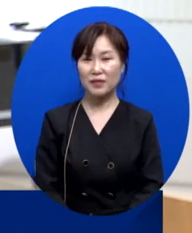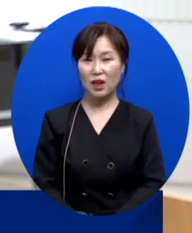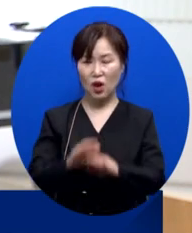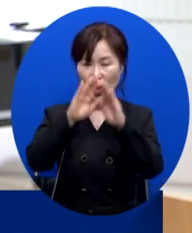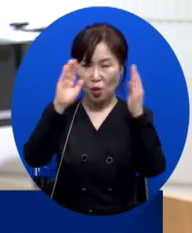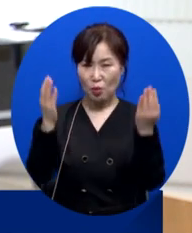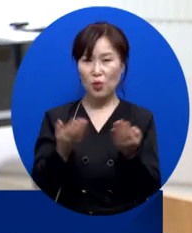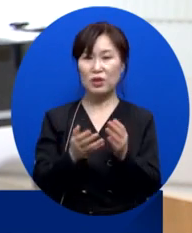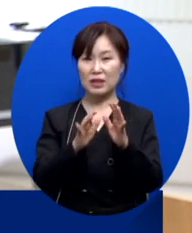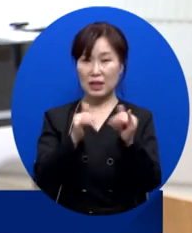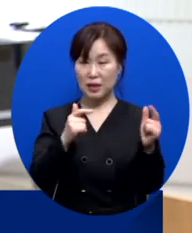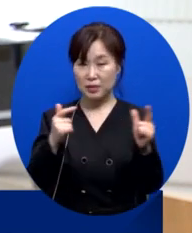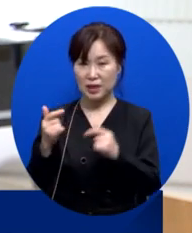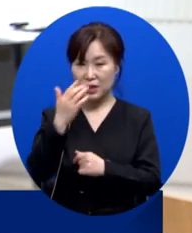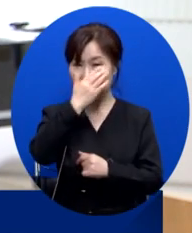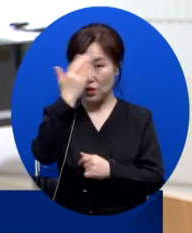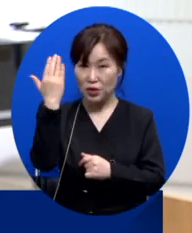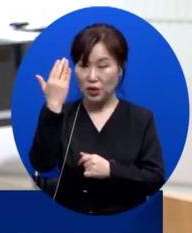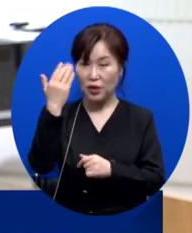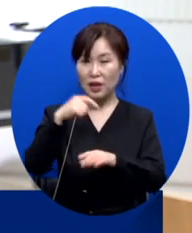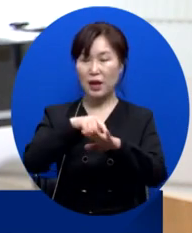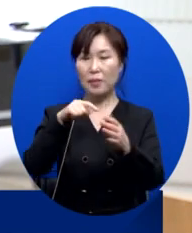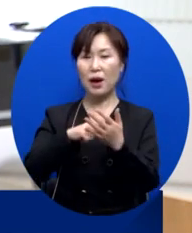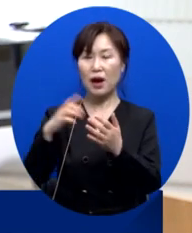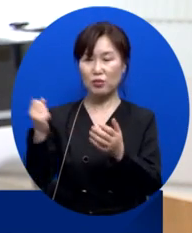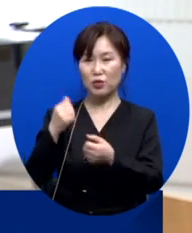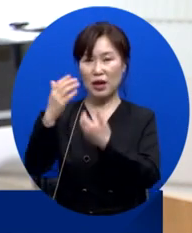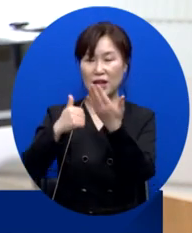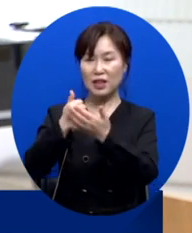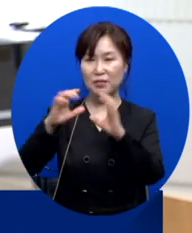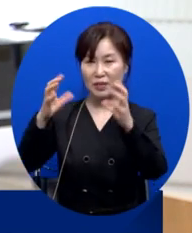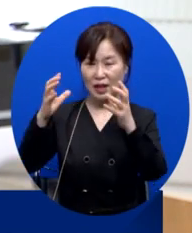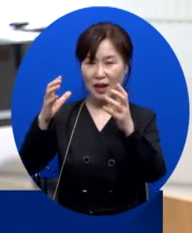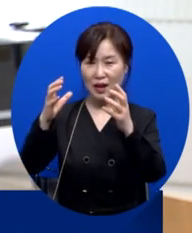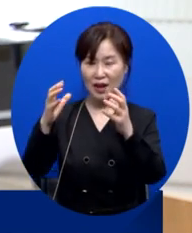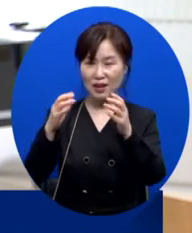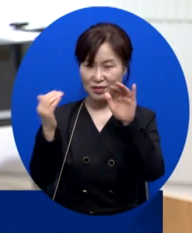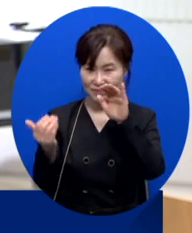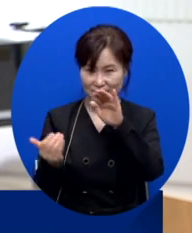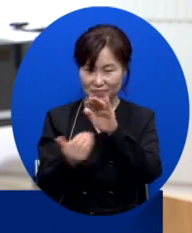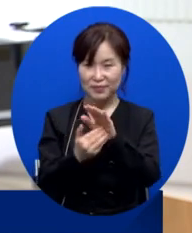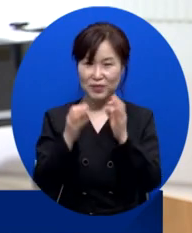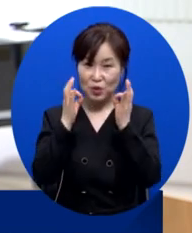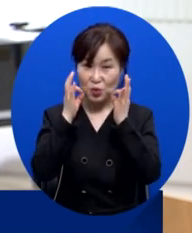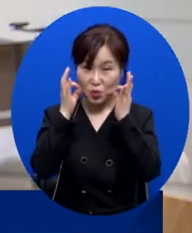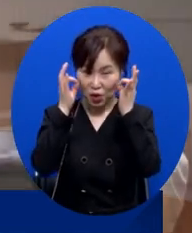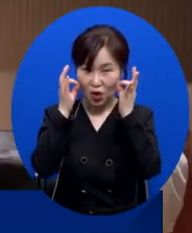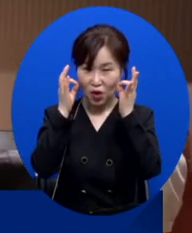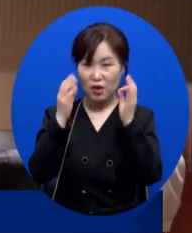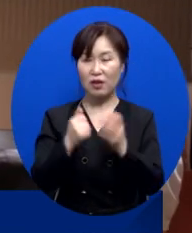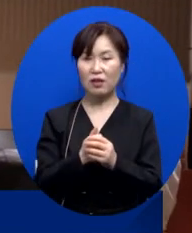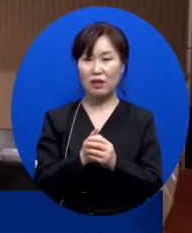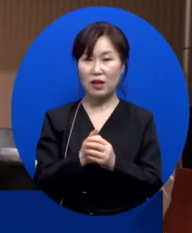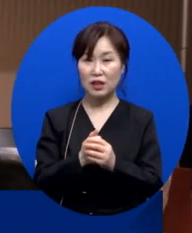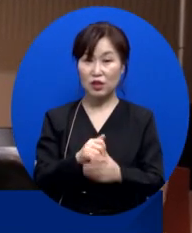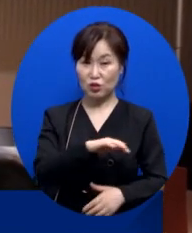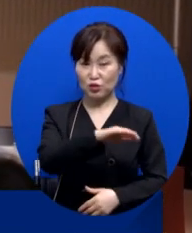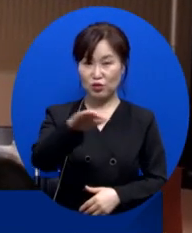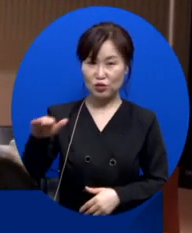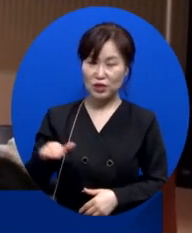세대가 청년의 마음으로 하나님 나라를 일구어 가는 교회와 떨어져 있는 세상 함께 연결하는 것 그것이 우리